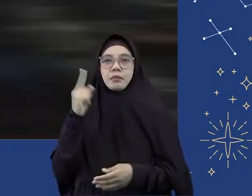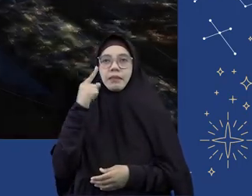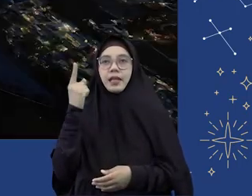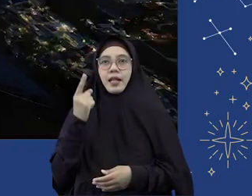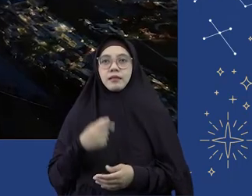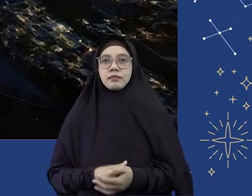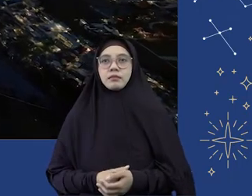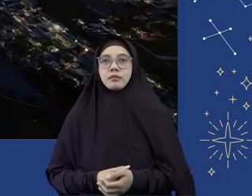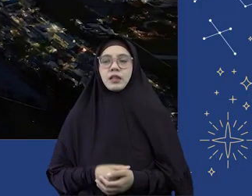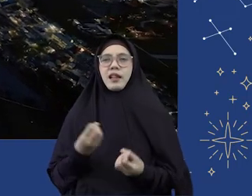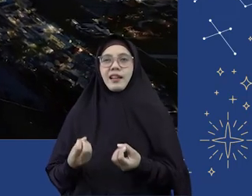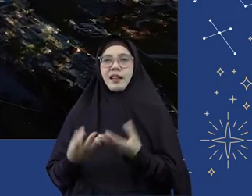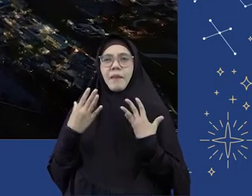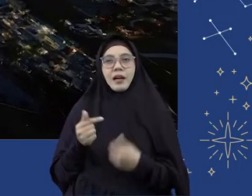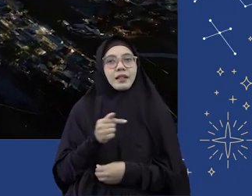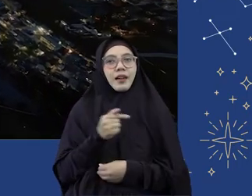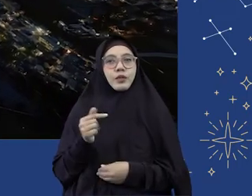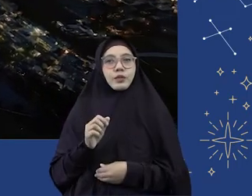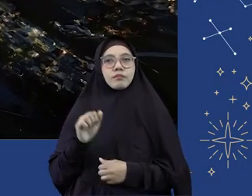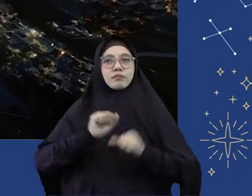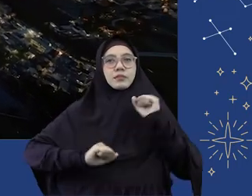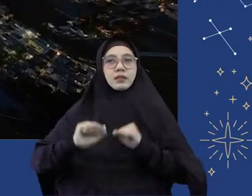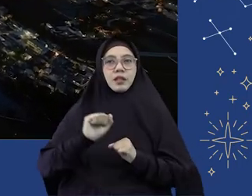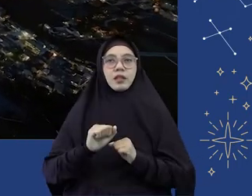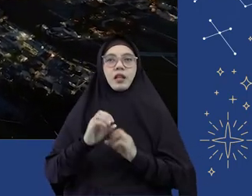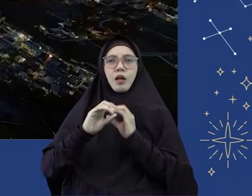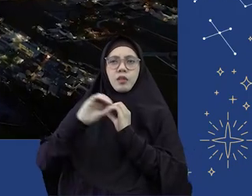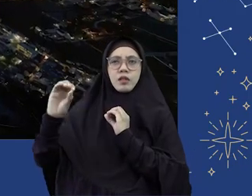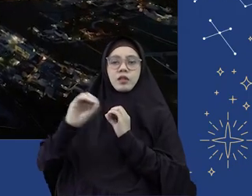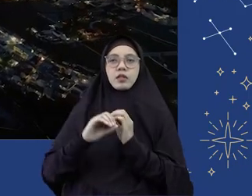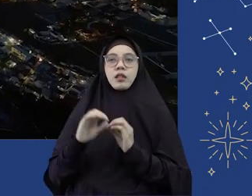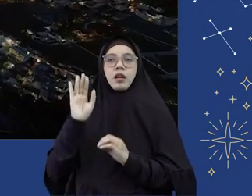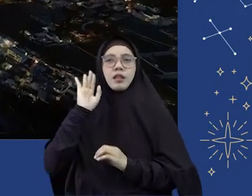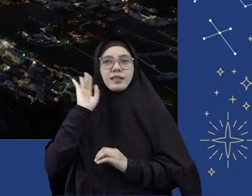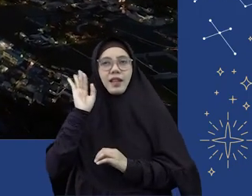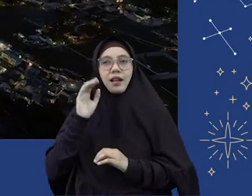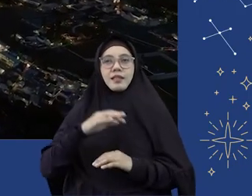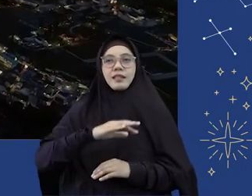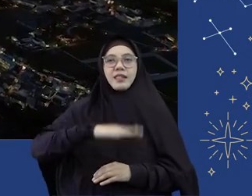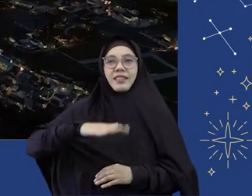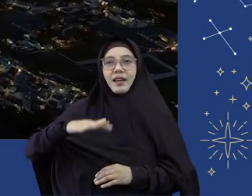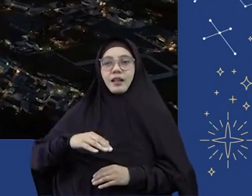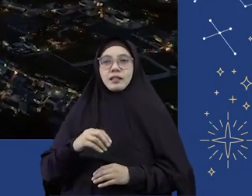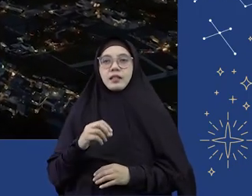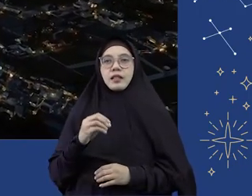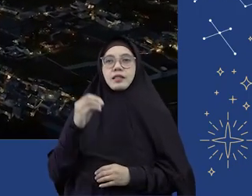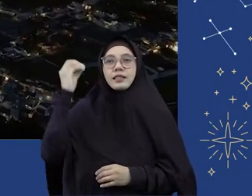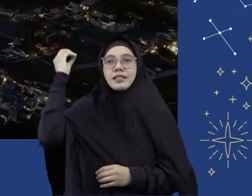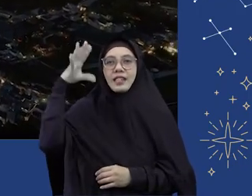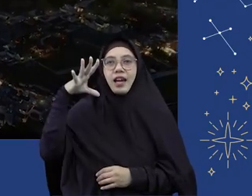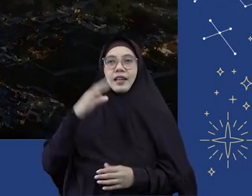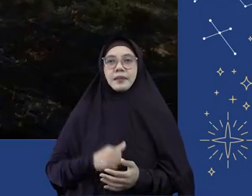langsung menimbulkan dampak negatif bagi kegiatan peneropongan berupa polusi suara Getaran dan khususnya polusi cahaya